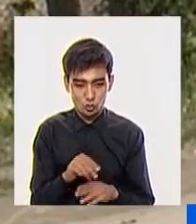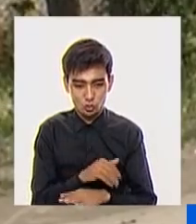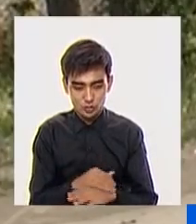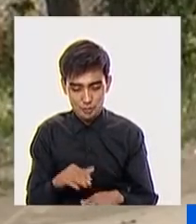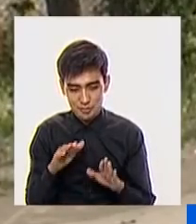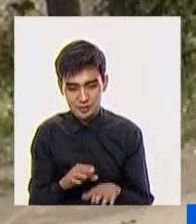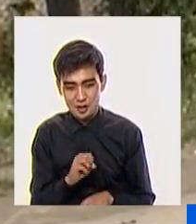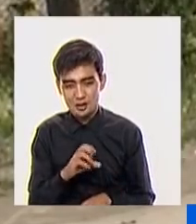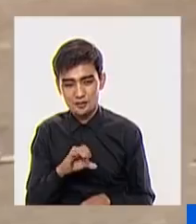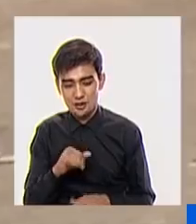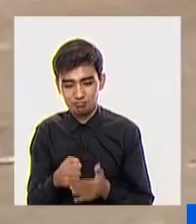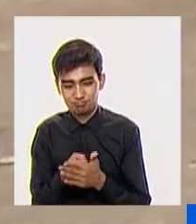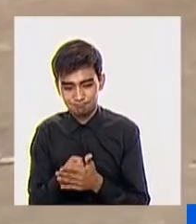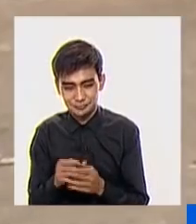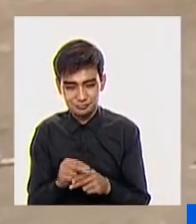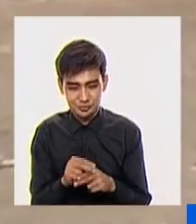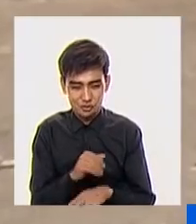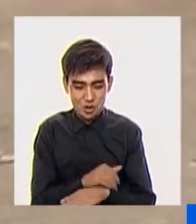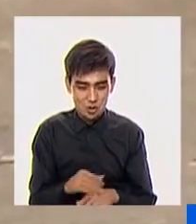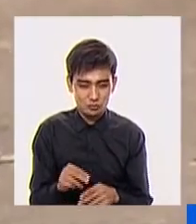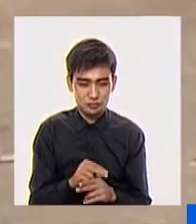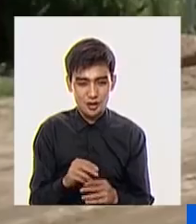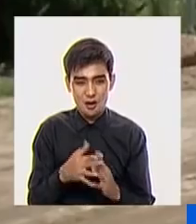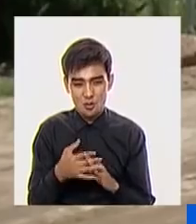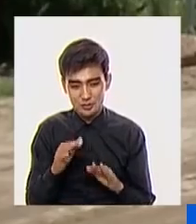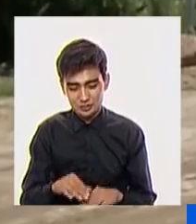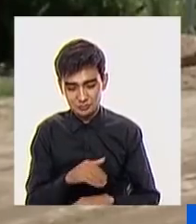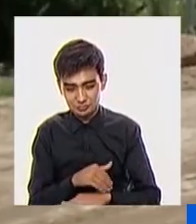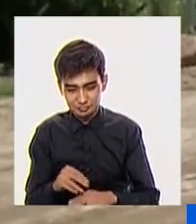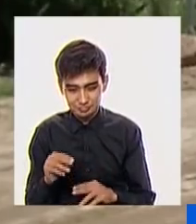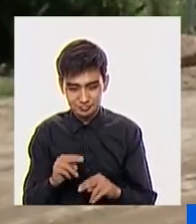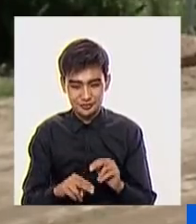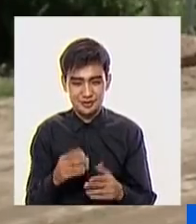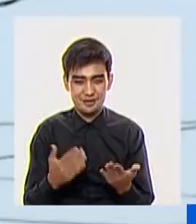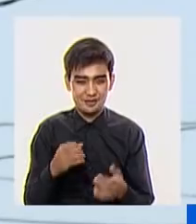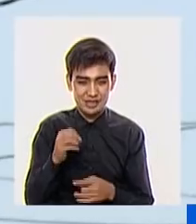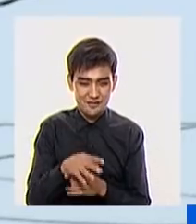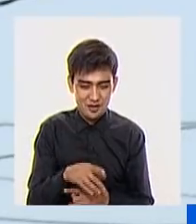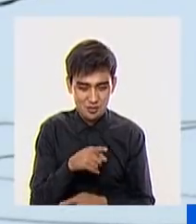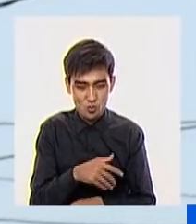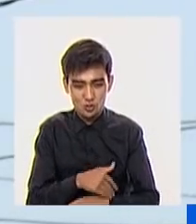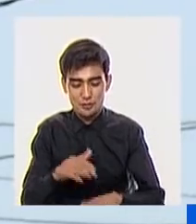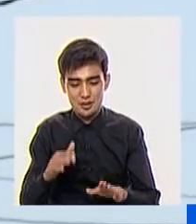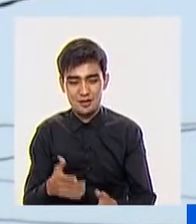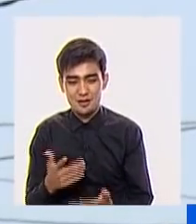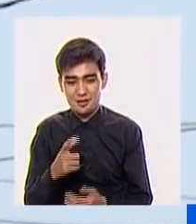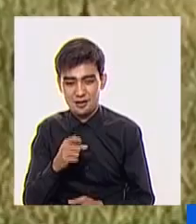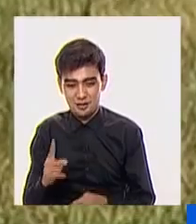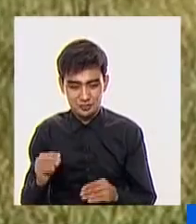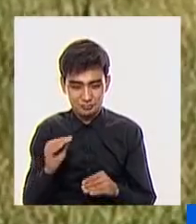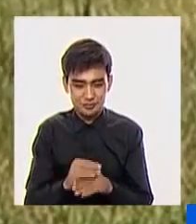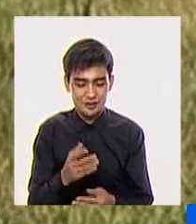это добиться, чтобы отремонтировали дорогу в село, это так, освещение этой улицы, там, газ